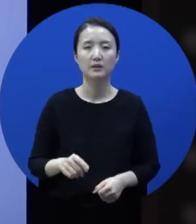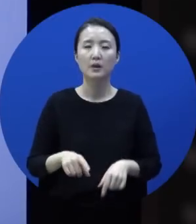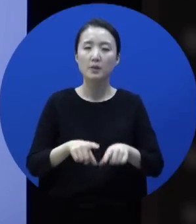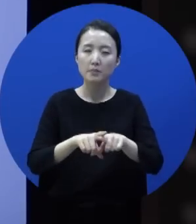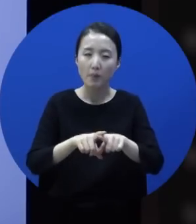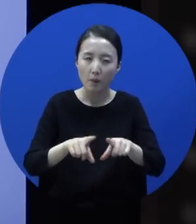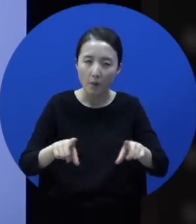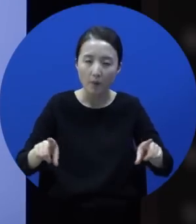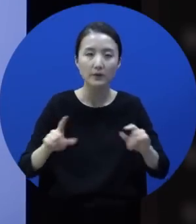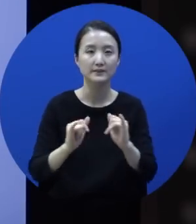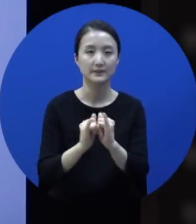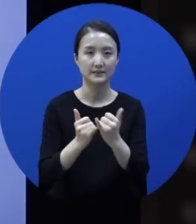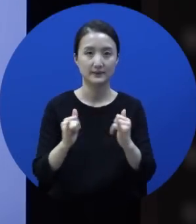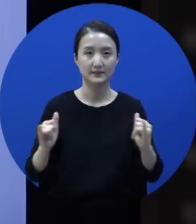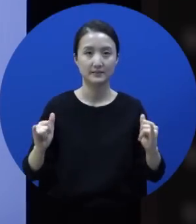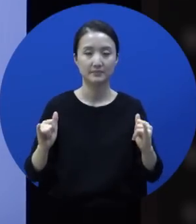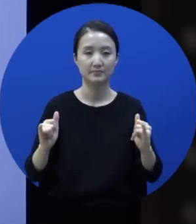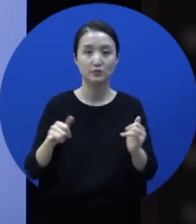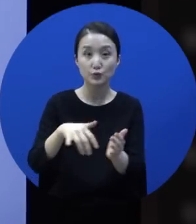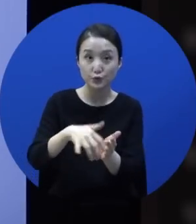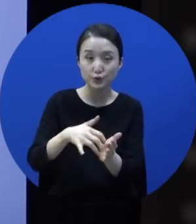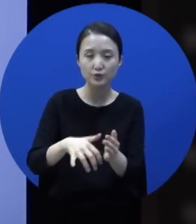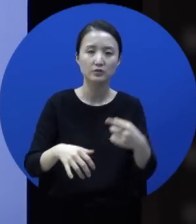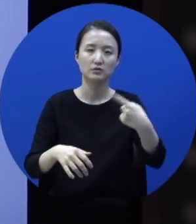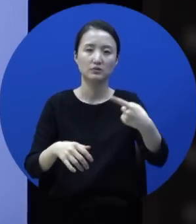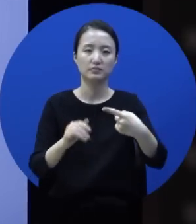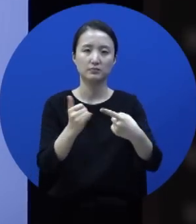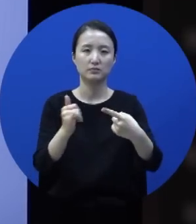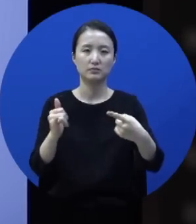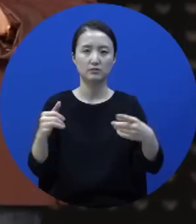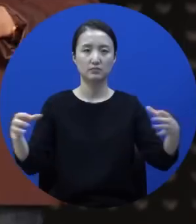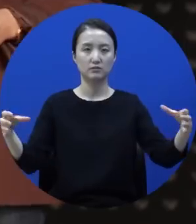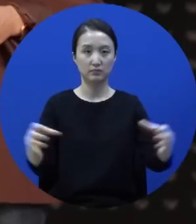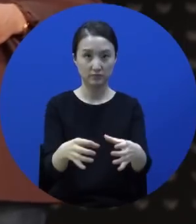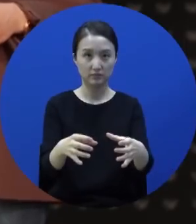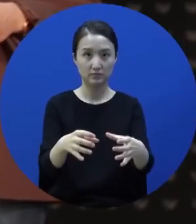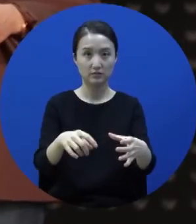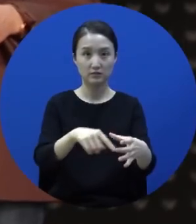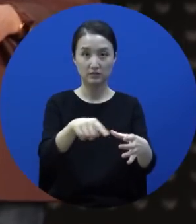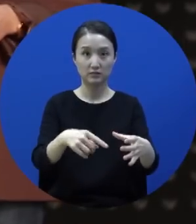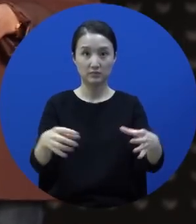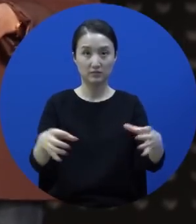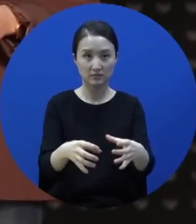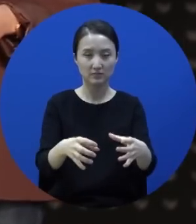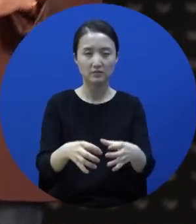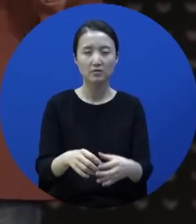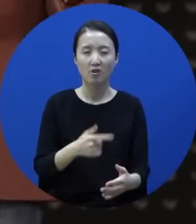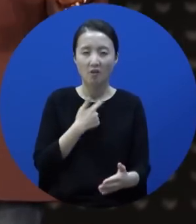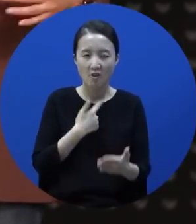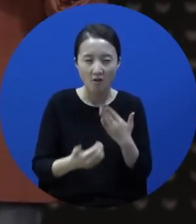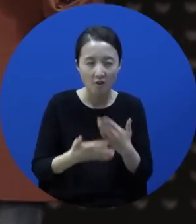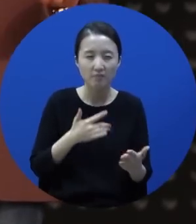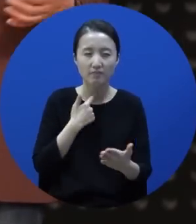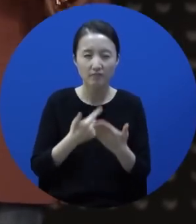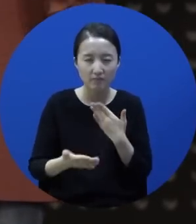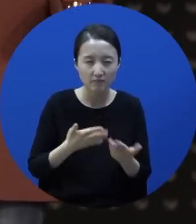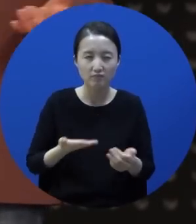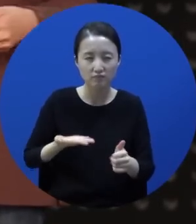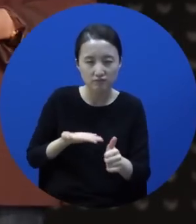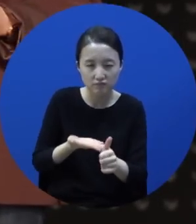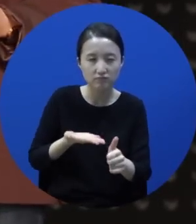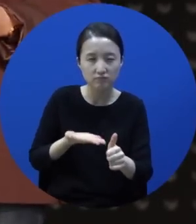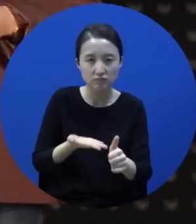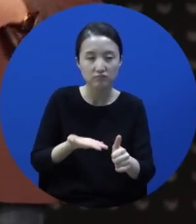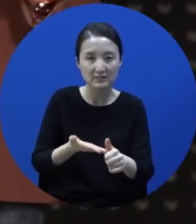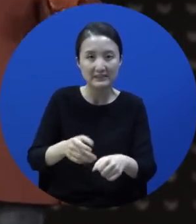1,000명의 사람들이 모여서 정말 특별한 사람이 되는 경험을 만들어주는 곳을 만들고 싶었어요. 그래서 아까 저에게 영향을 줬던